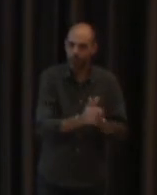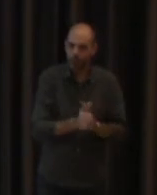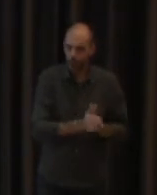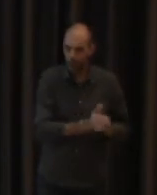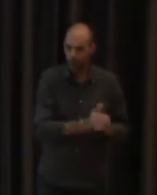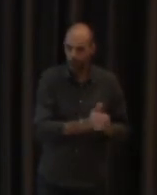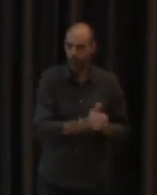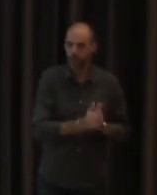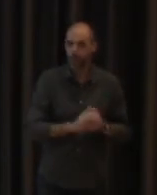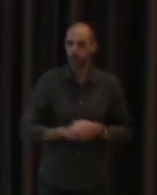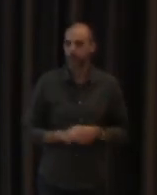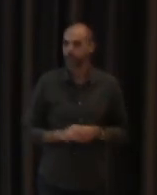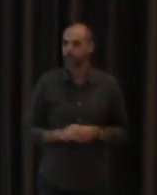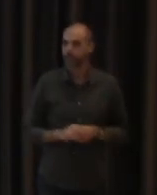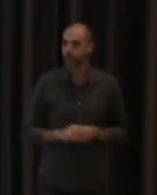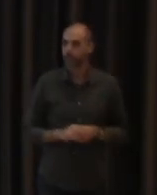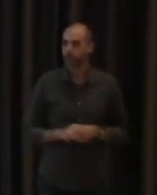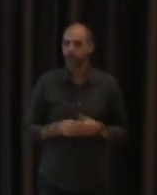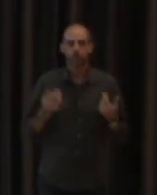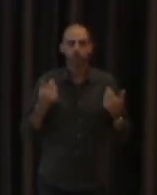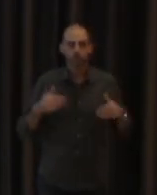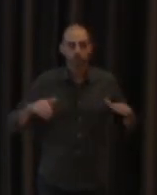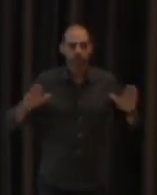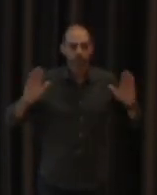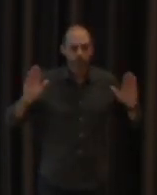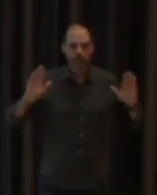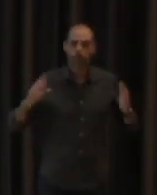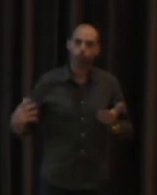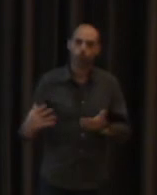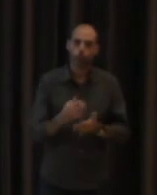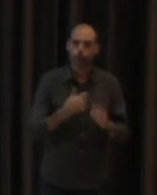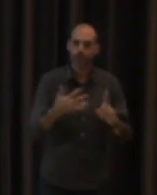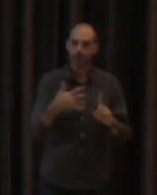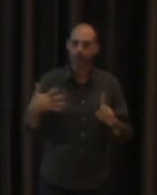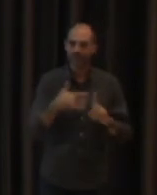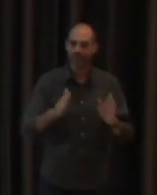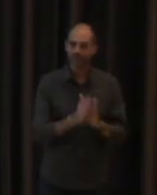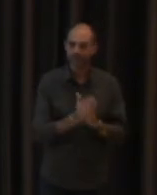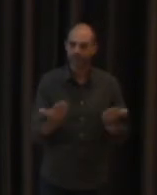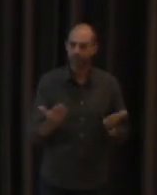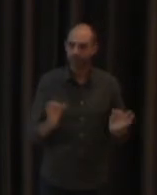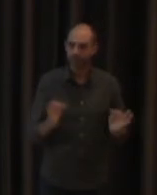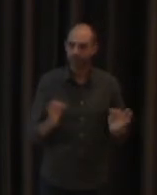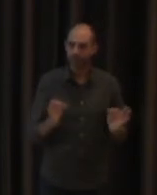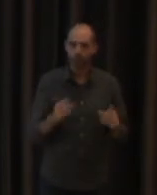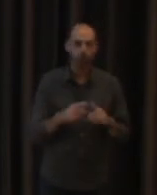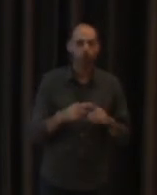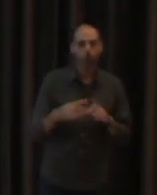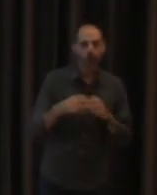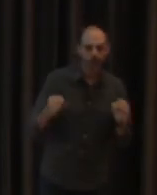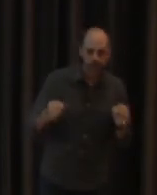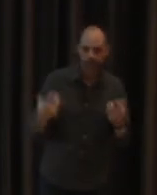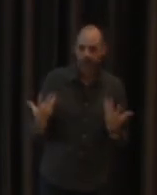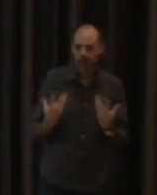que tenia en 9C. No obstant, no tots els predicats simètrics es comporten com avenir-se, dir-se o